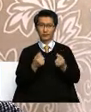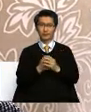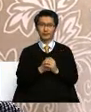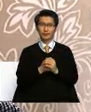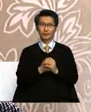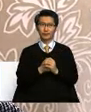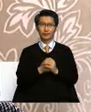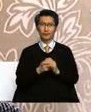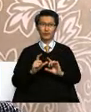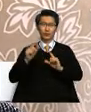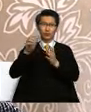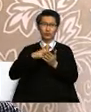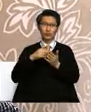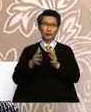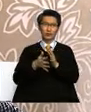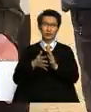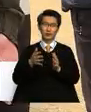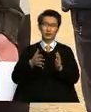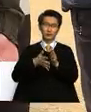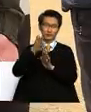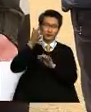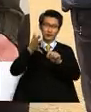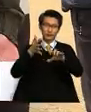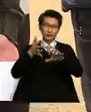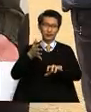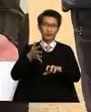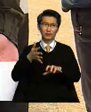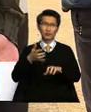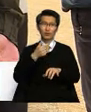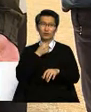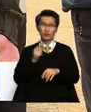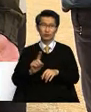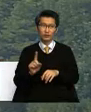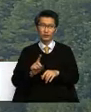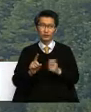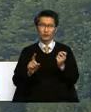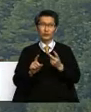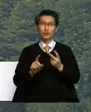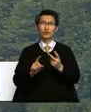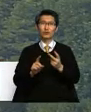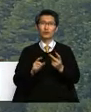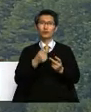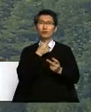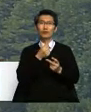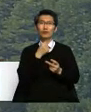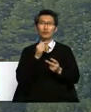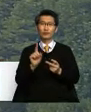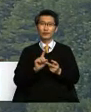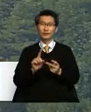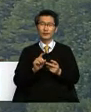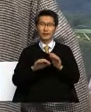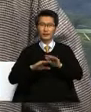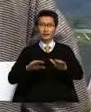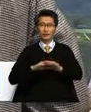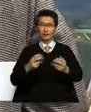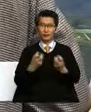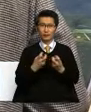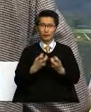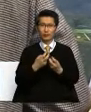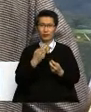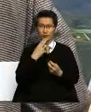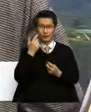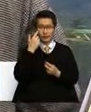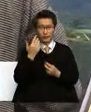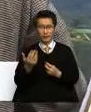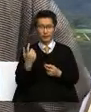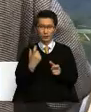있었습니다. 동천시에서 시민들의 바람이 무엇인지 또는 원하는 것이 무엇인지 그것을 해결할 방법은